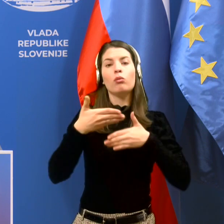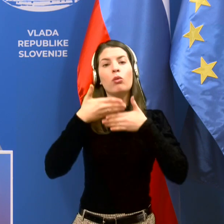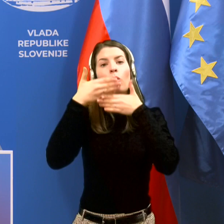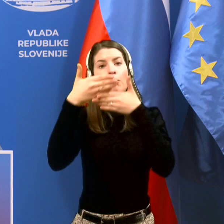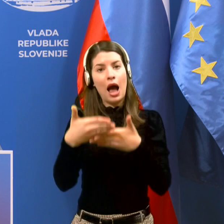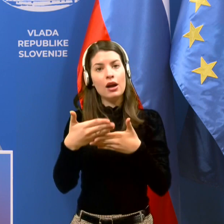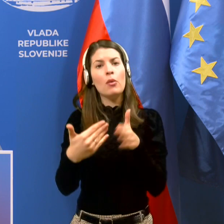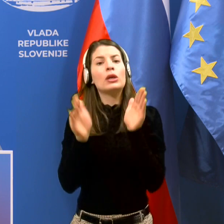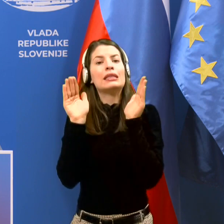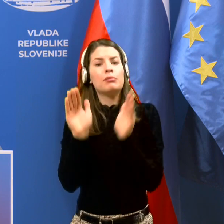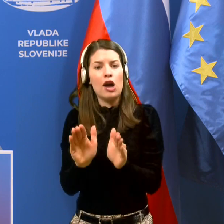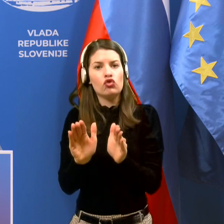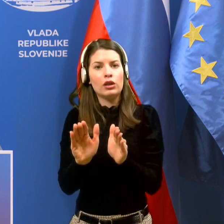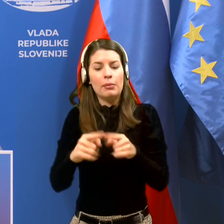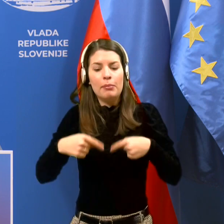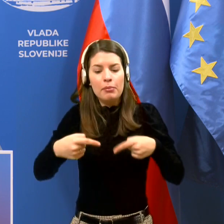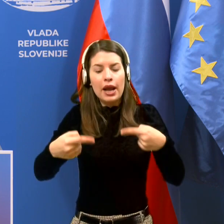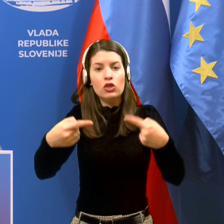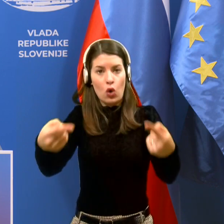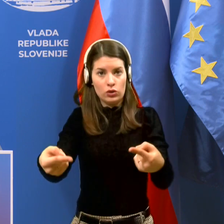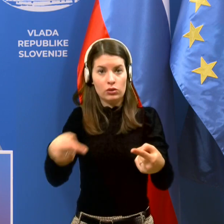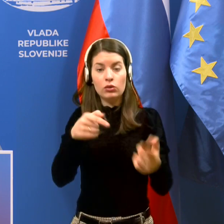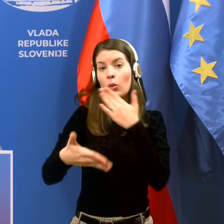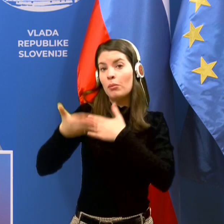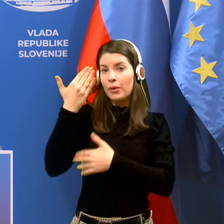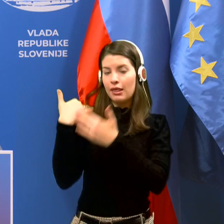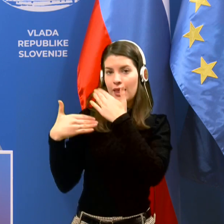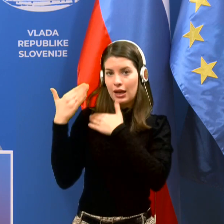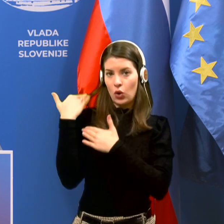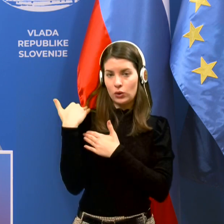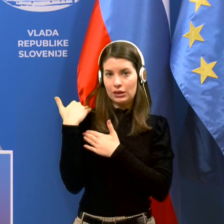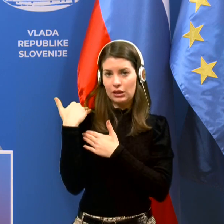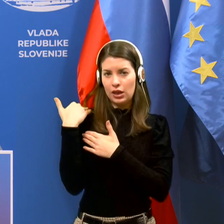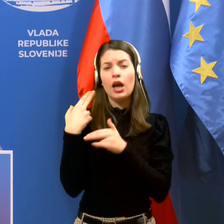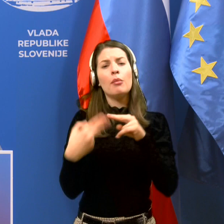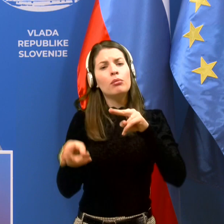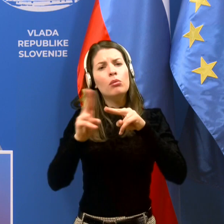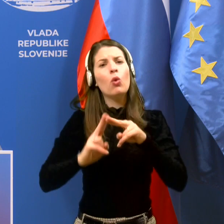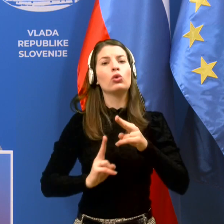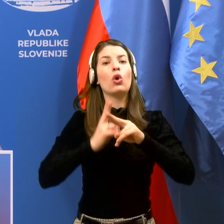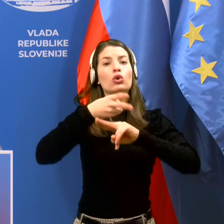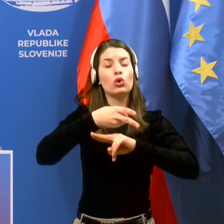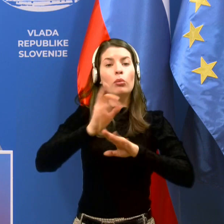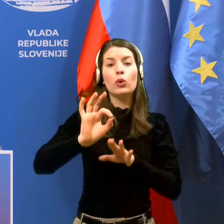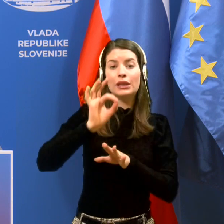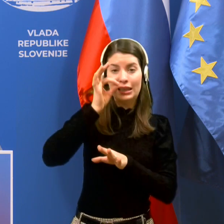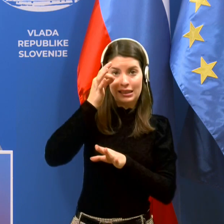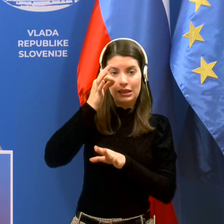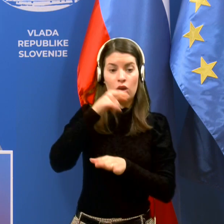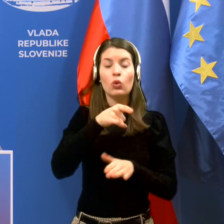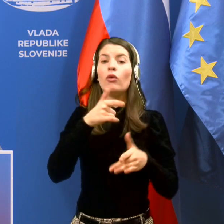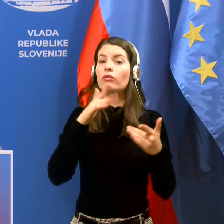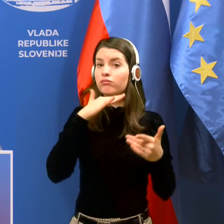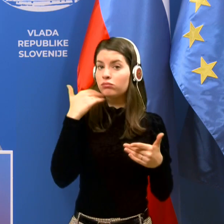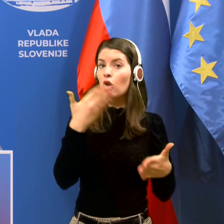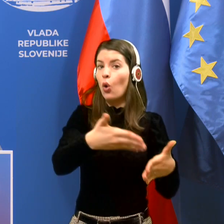k zmanjševanju prenosov in tako je v preteklosti bolj dostopno testiranje pripomoglo